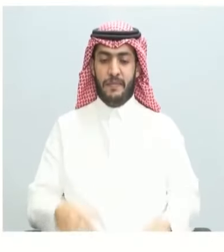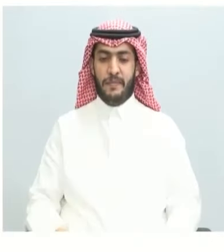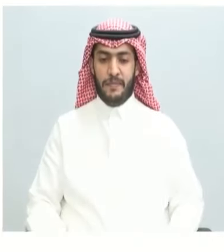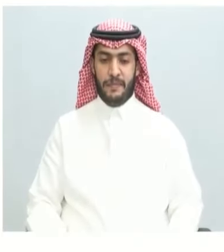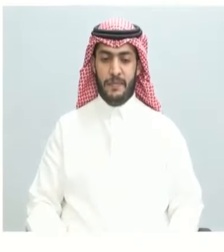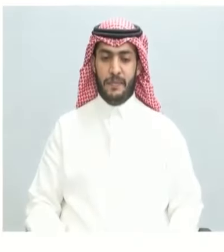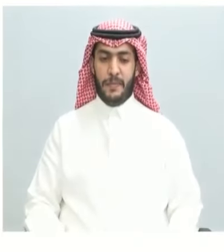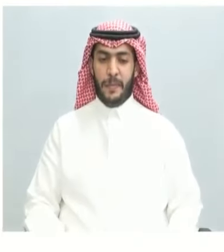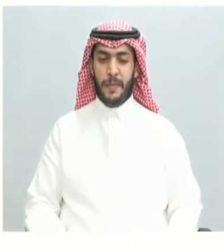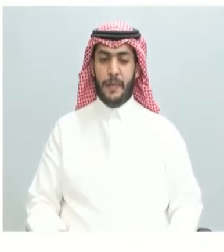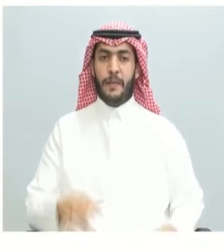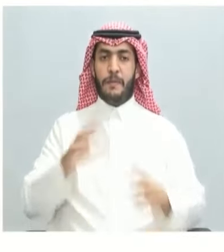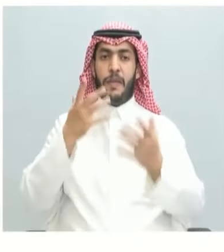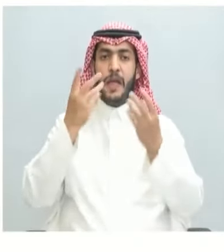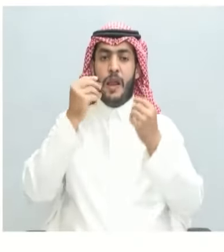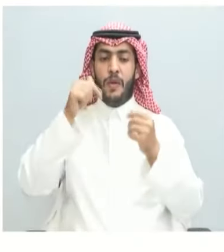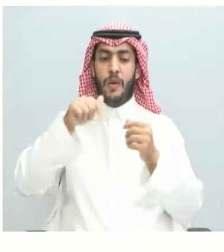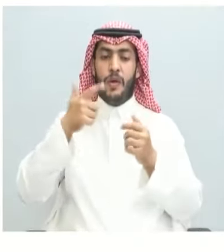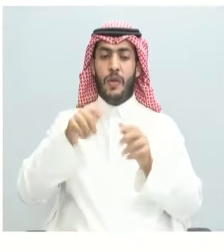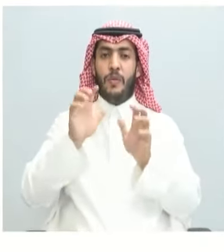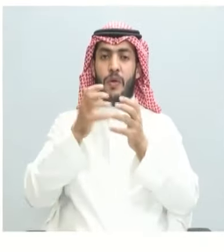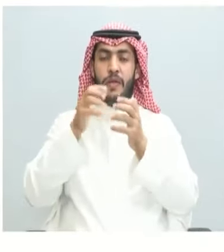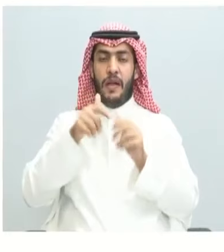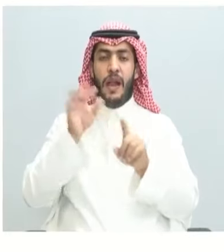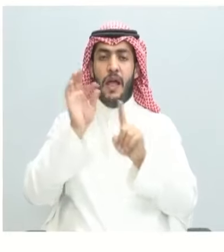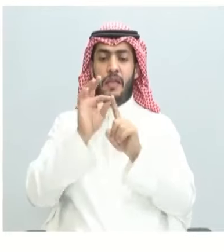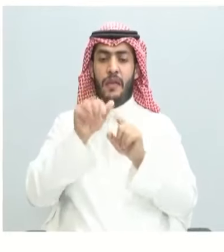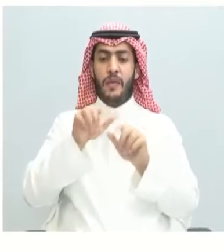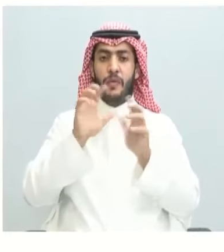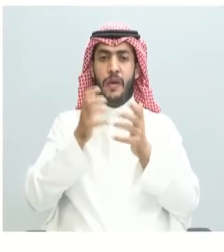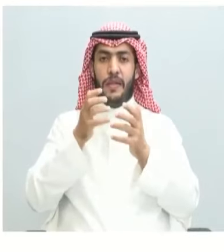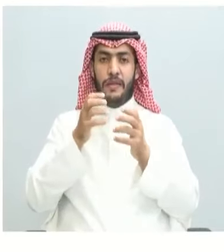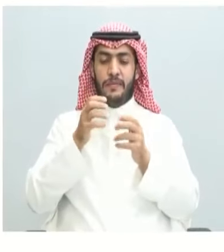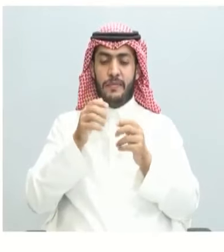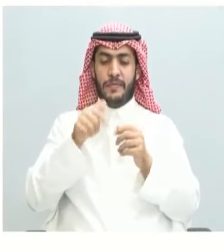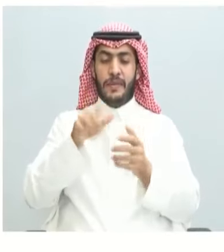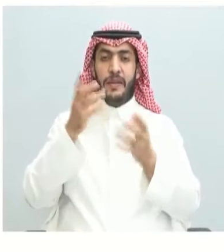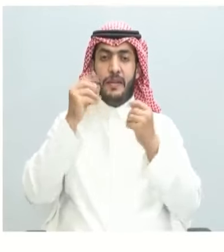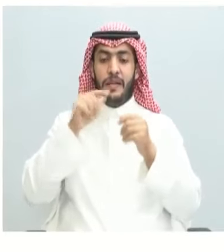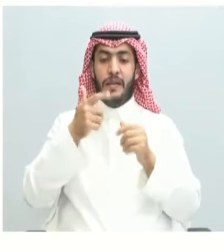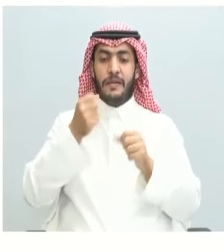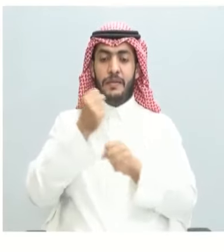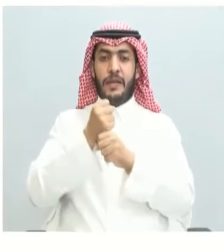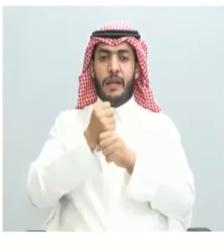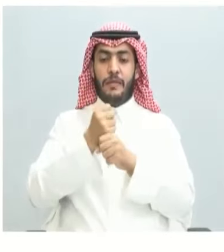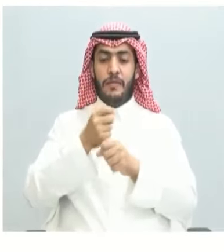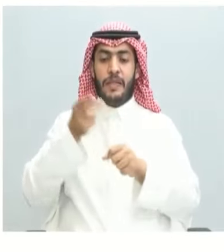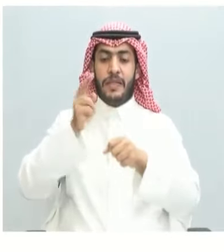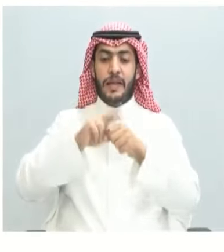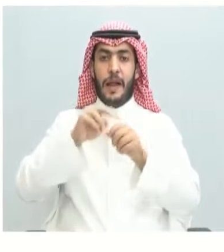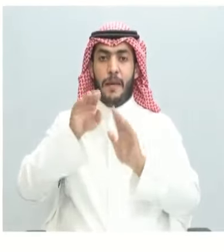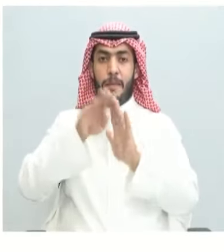بسيطه ماذا سنتعلم في هذه الوحده او ما هي اهداف الوحده سنتعلم كيف نقوم باستخدام التكرار في